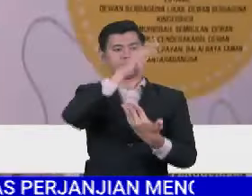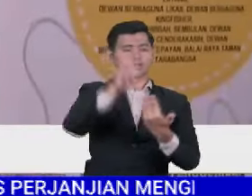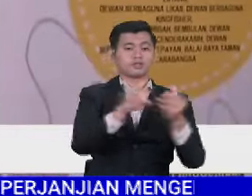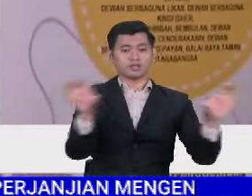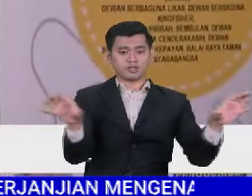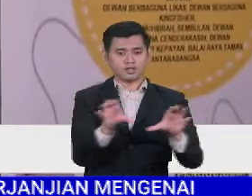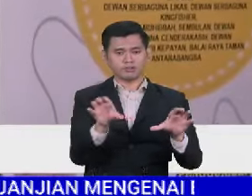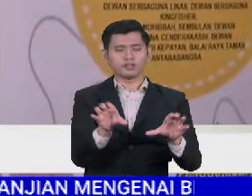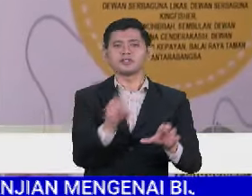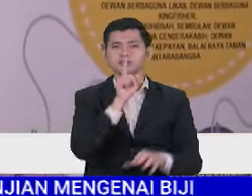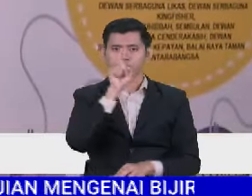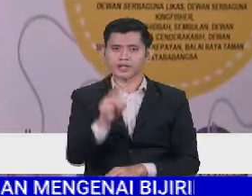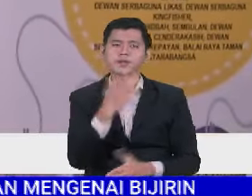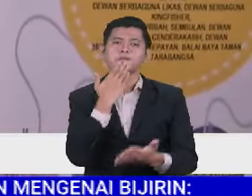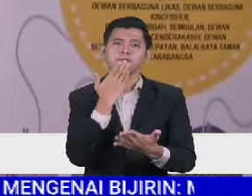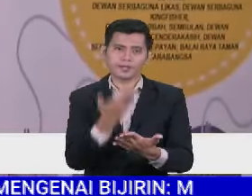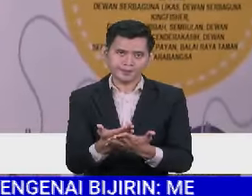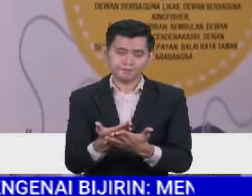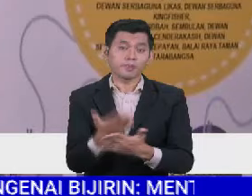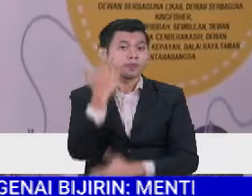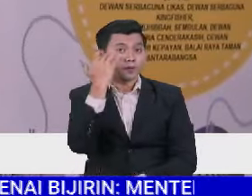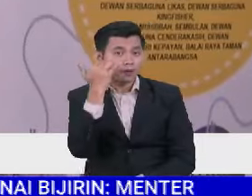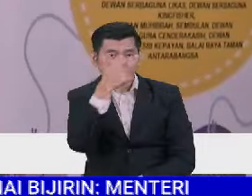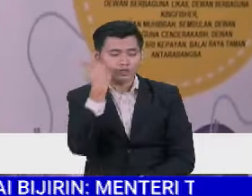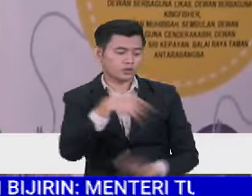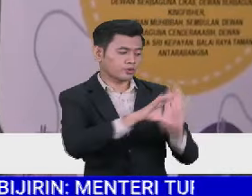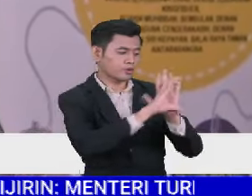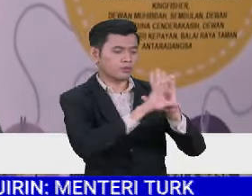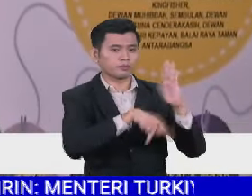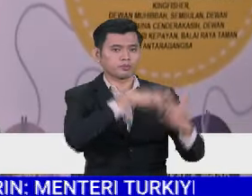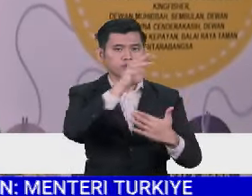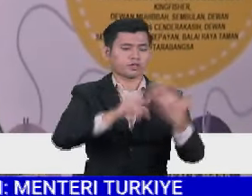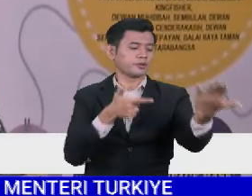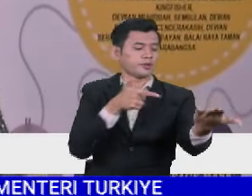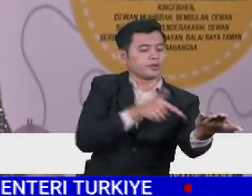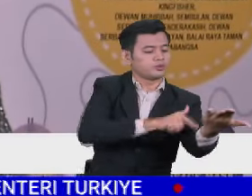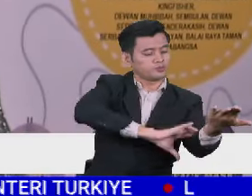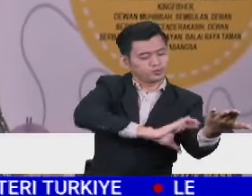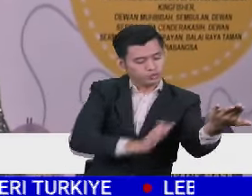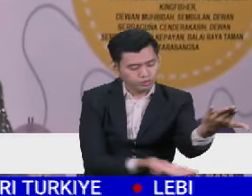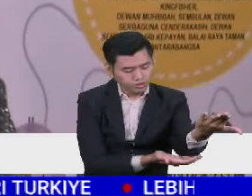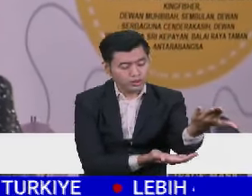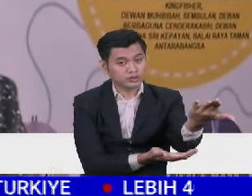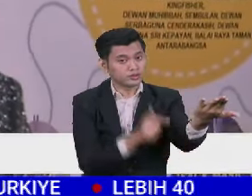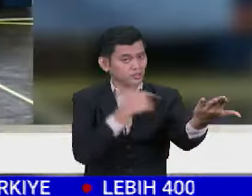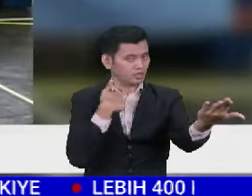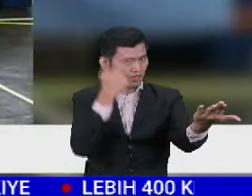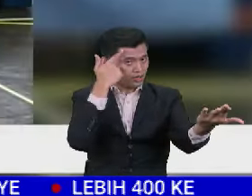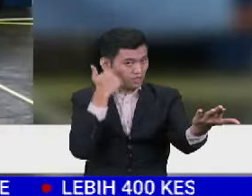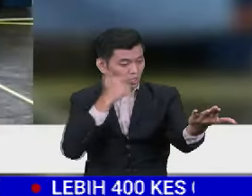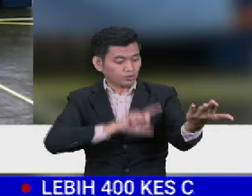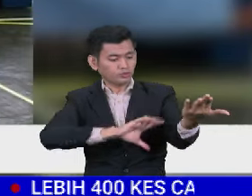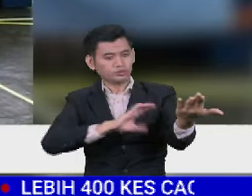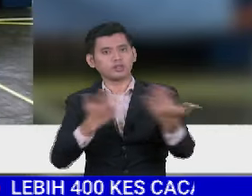dijalankan amat sabaiknya sebab ra contohnya lah program Derma darah kita tahu bahwa tabung darah